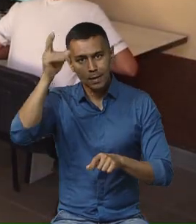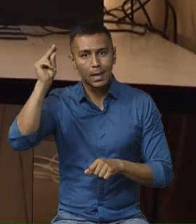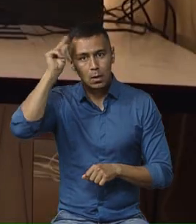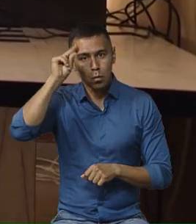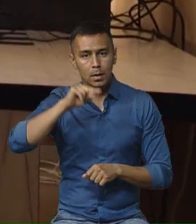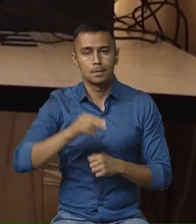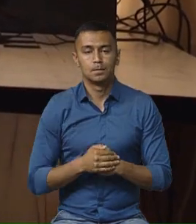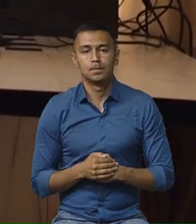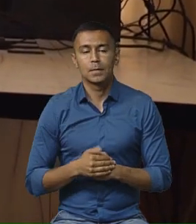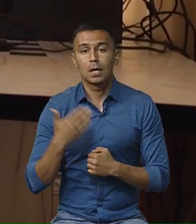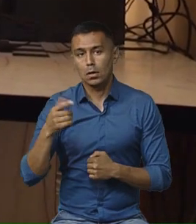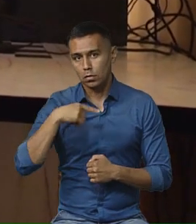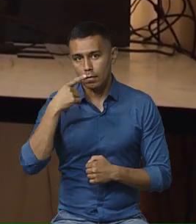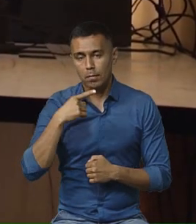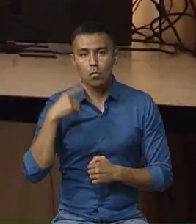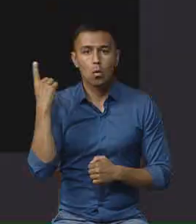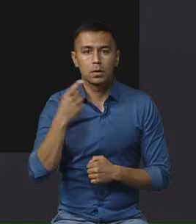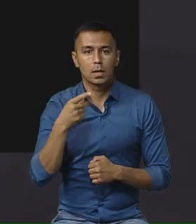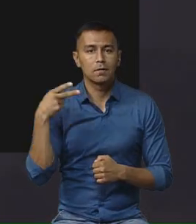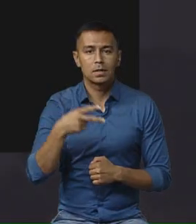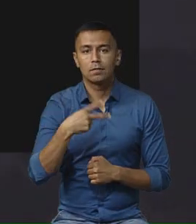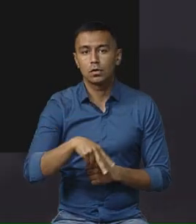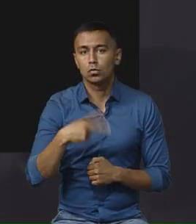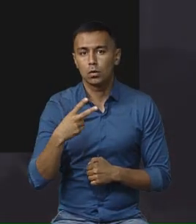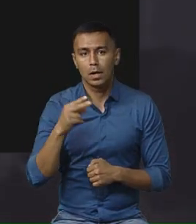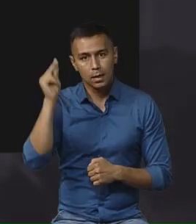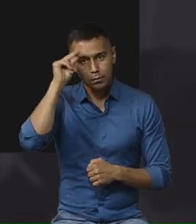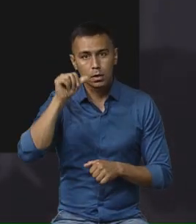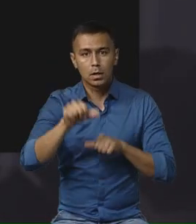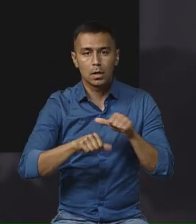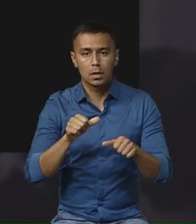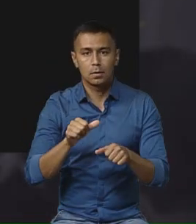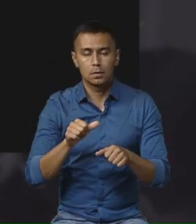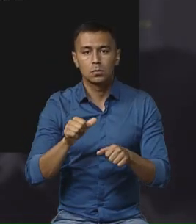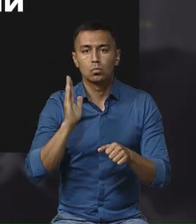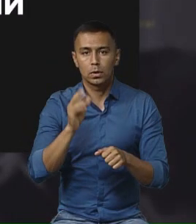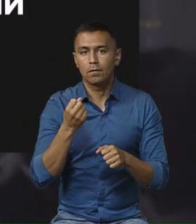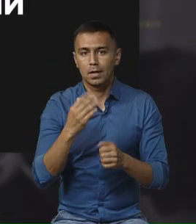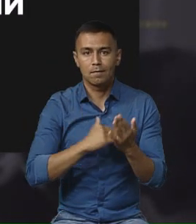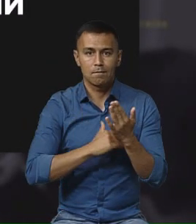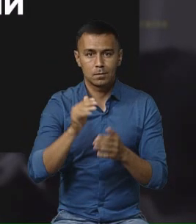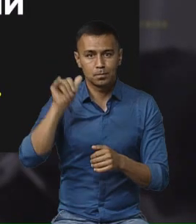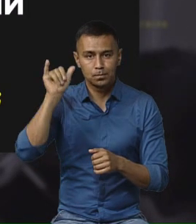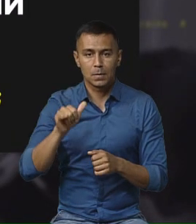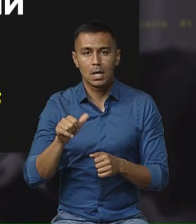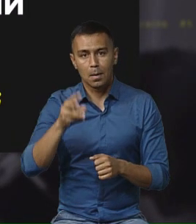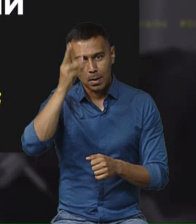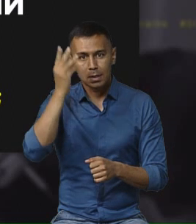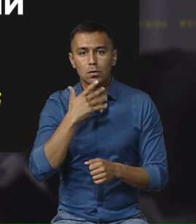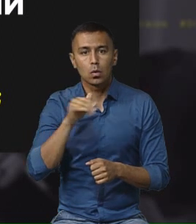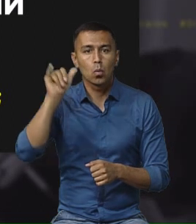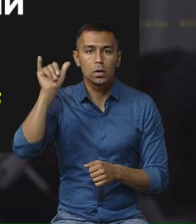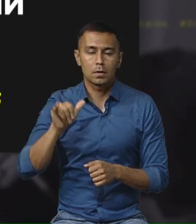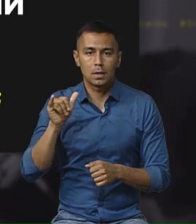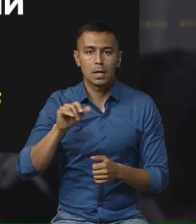науки Дар'я Басюк. За її словами, в області на 2022 навчальний рік вийде 12 вишів. А саме – Хмельницький національний